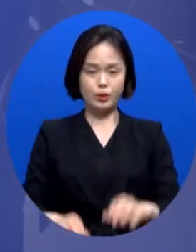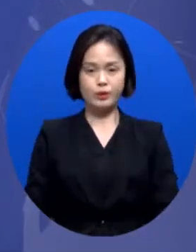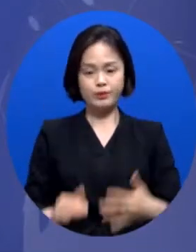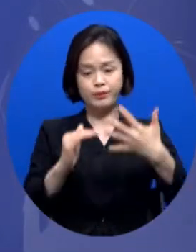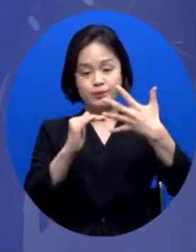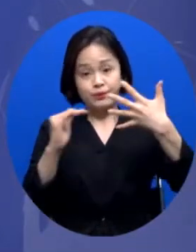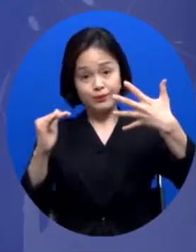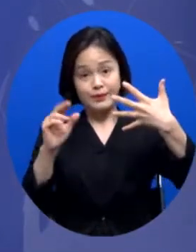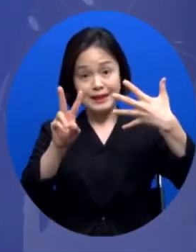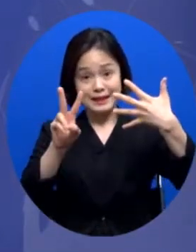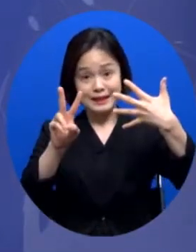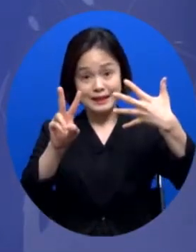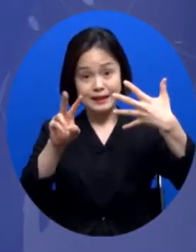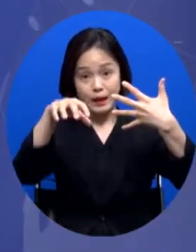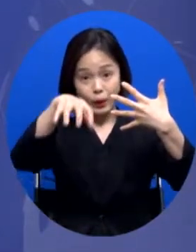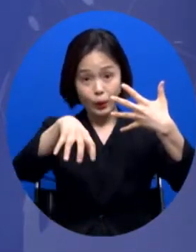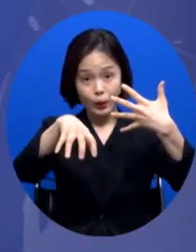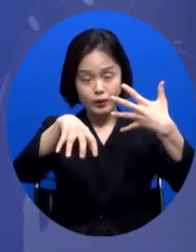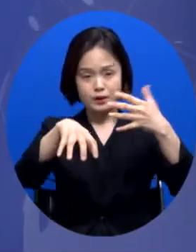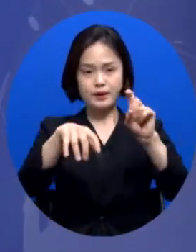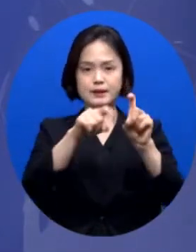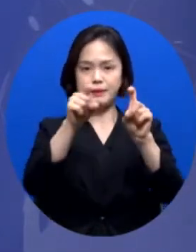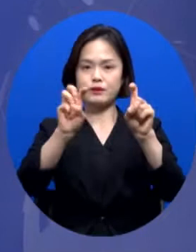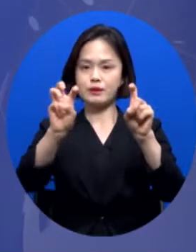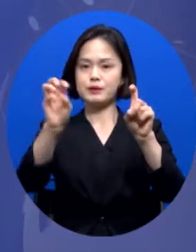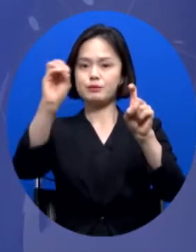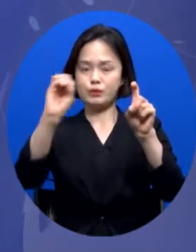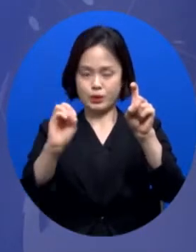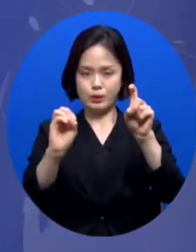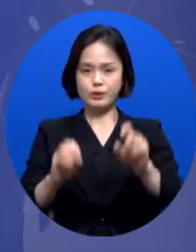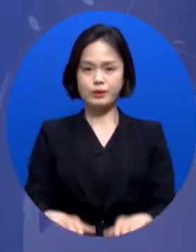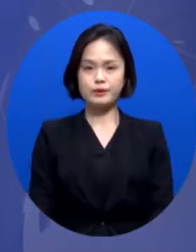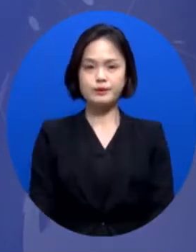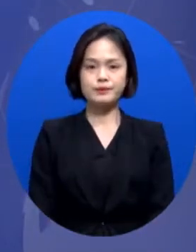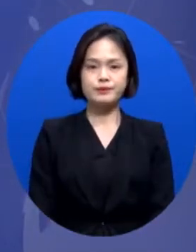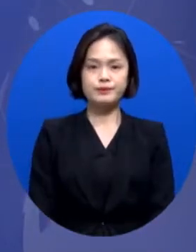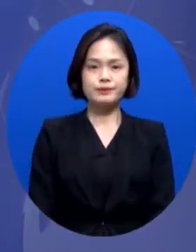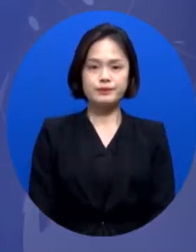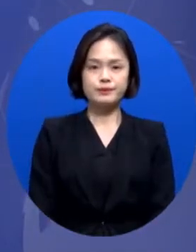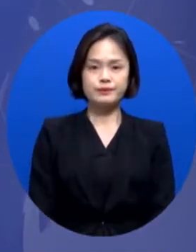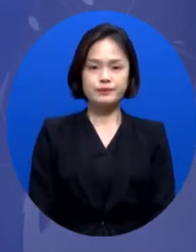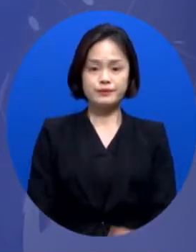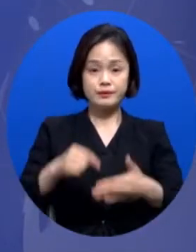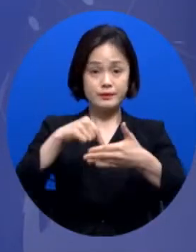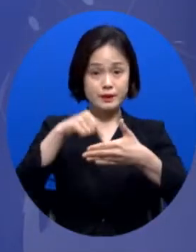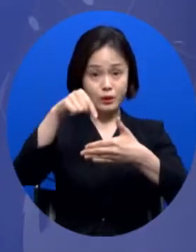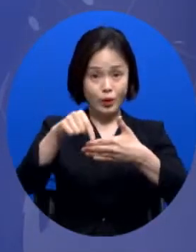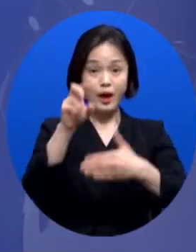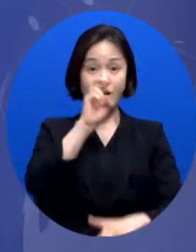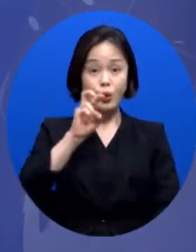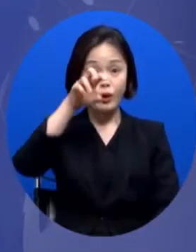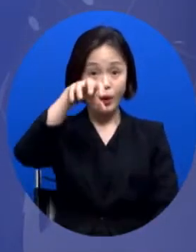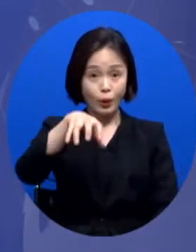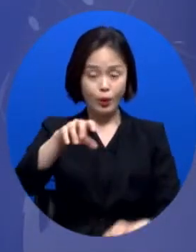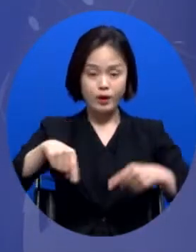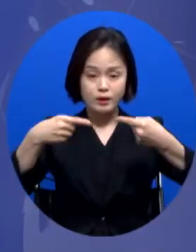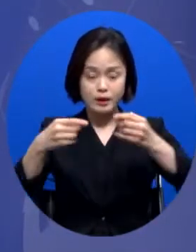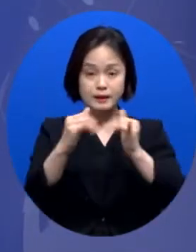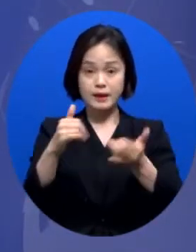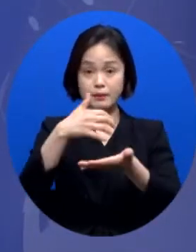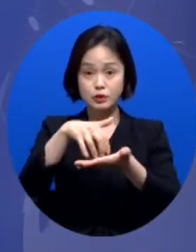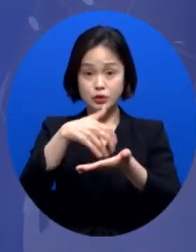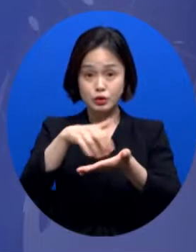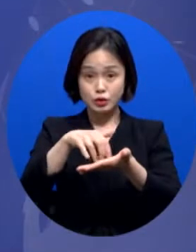지역은 10%에서 30%로 각각 늘어나는 겁니다. 또 실내 비롯한 실외 대중음악 공연장에 입장할 수 있는 관객